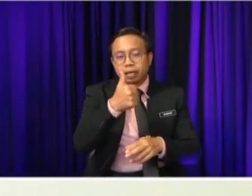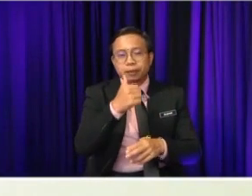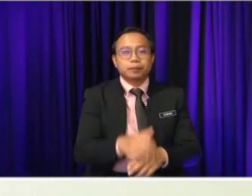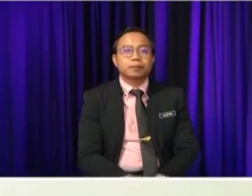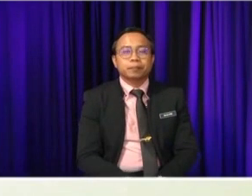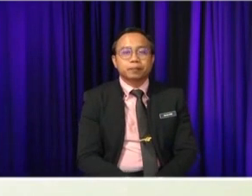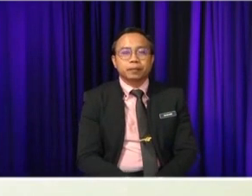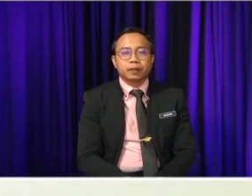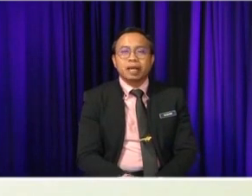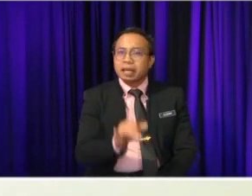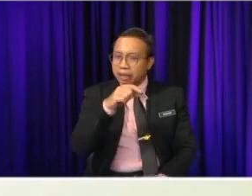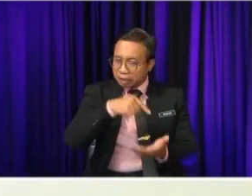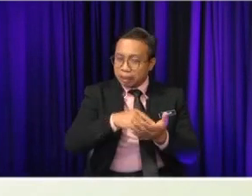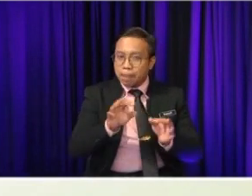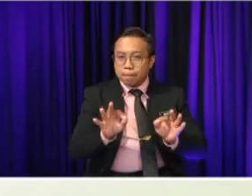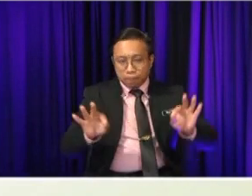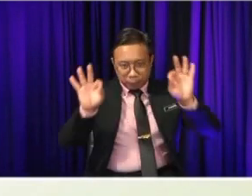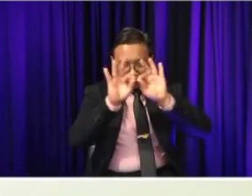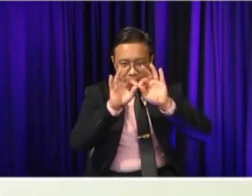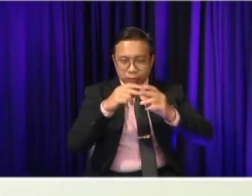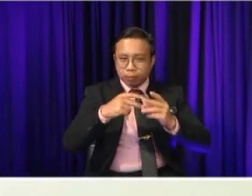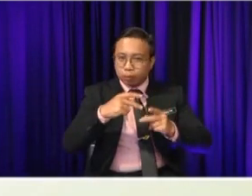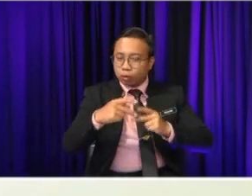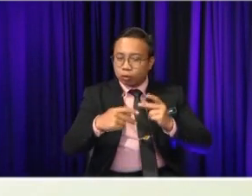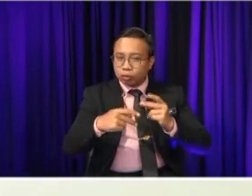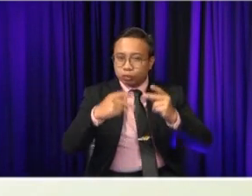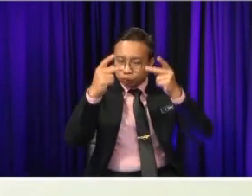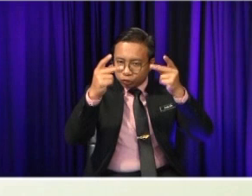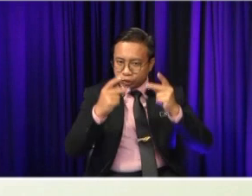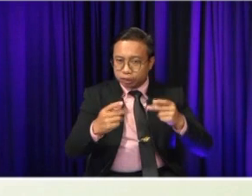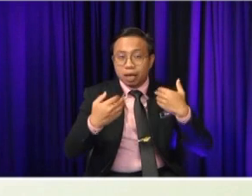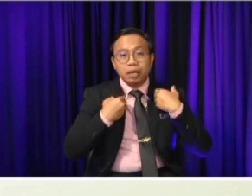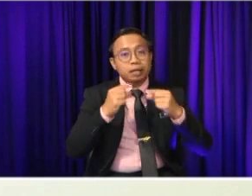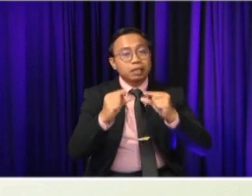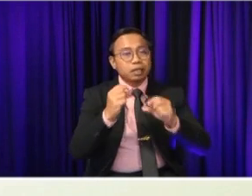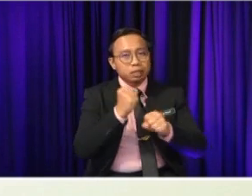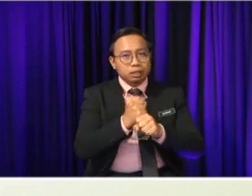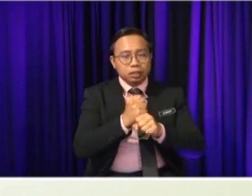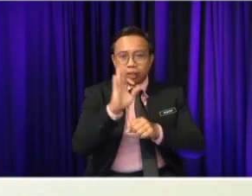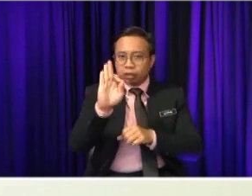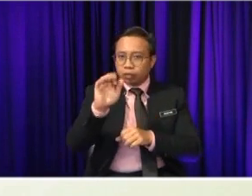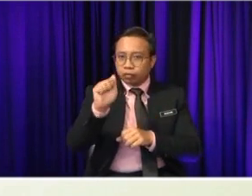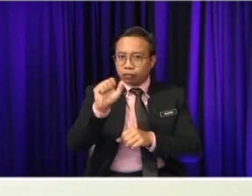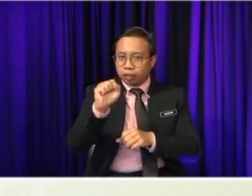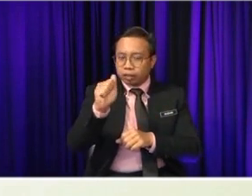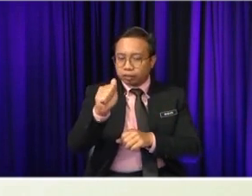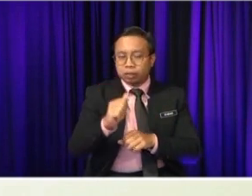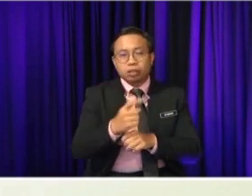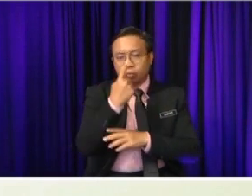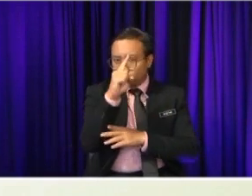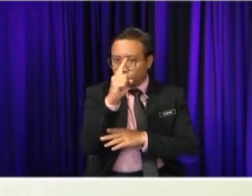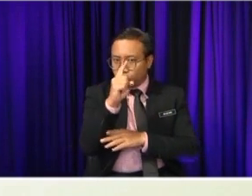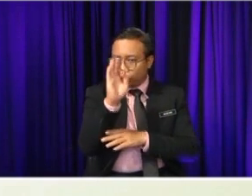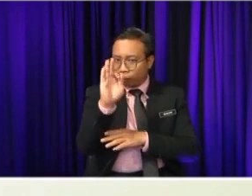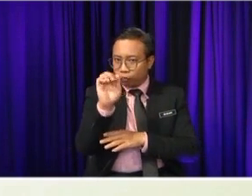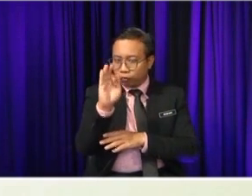penting nih yaitu proses gerak kerja pengikut fase jadi untuk fase yang